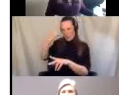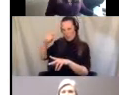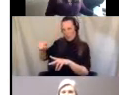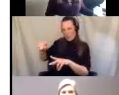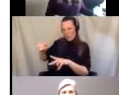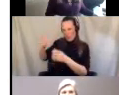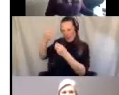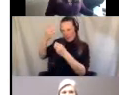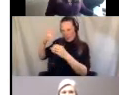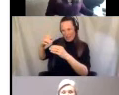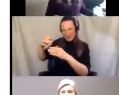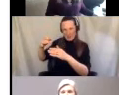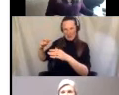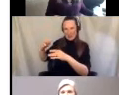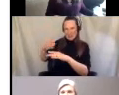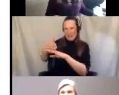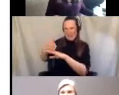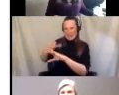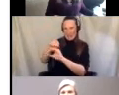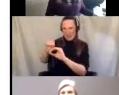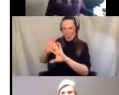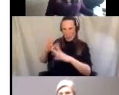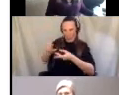renseignements. Comment allez-vous les aider?